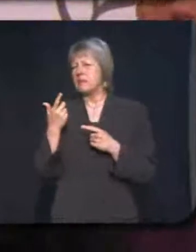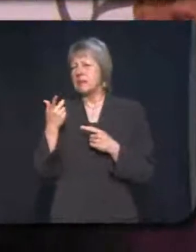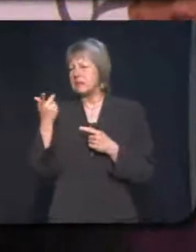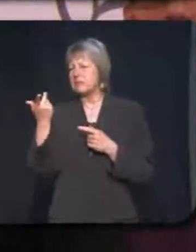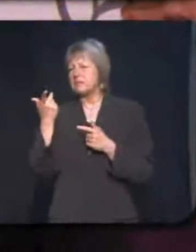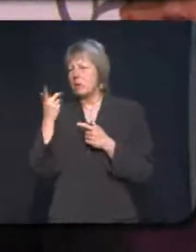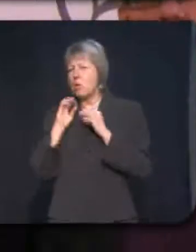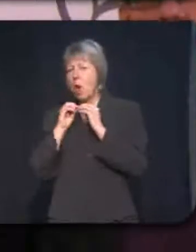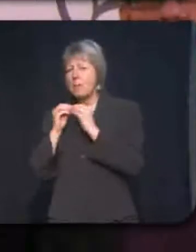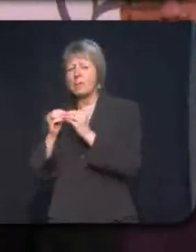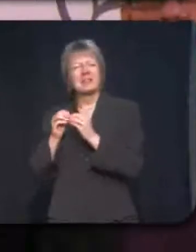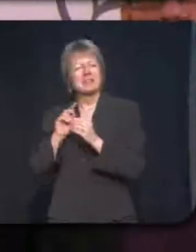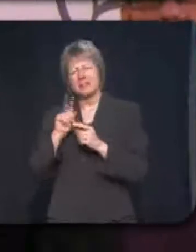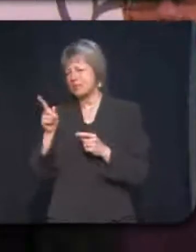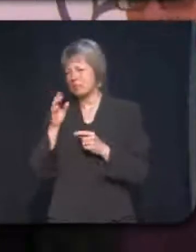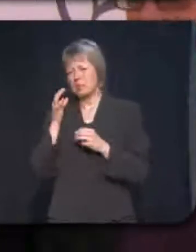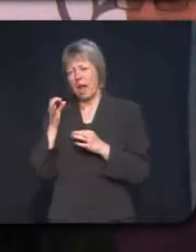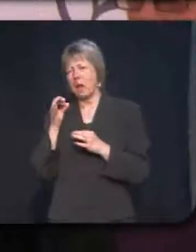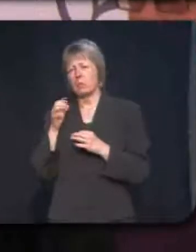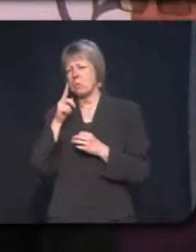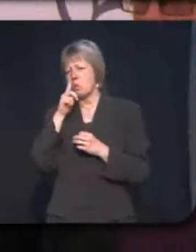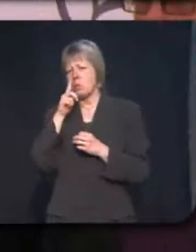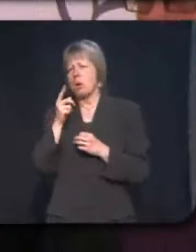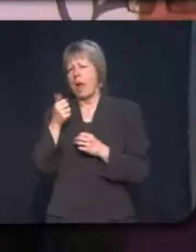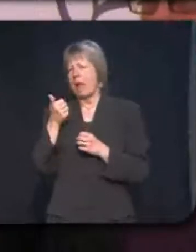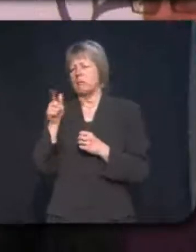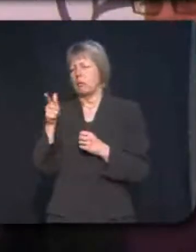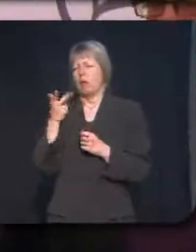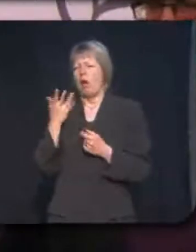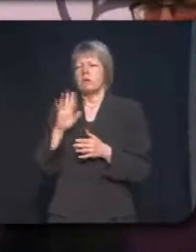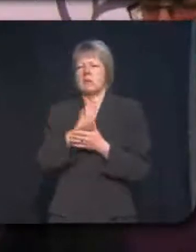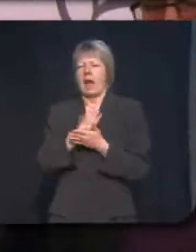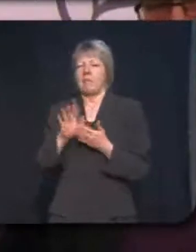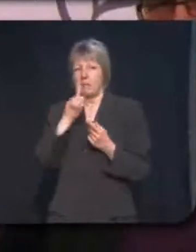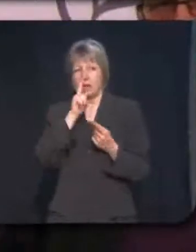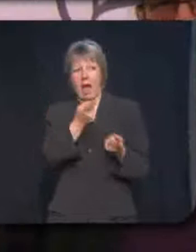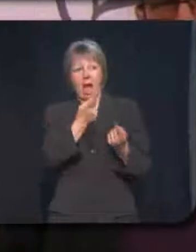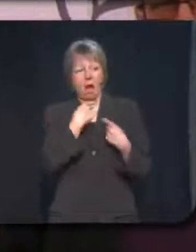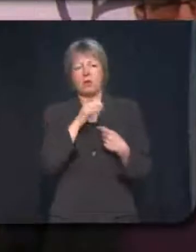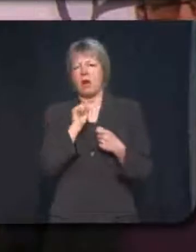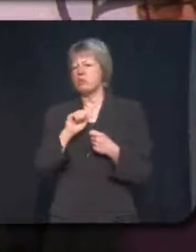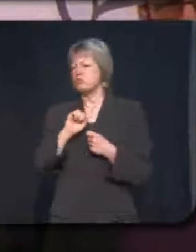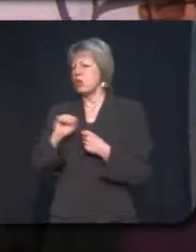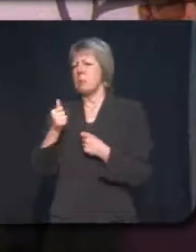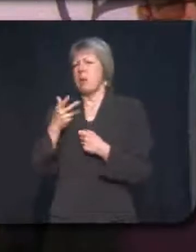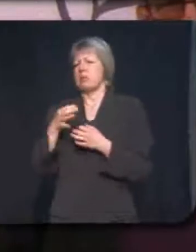simples was wir innerhalb weniger Tage programmieren können wenn wir den Auftrag hier erhalten